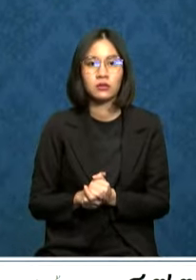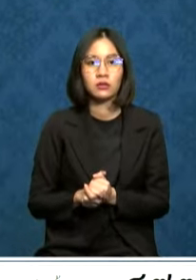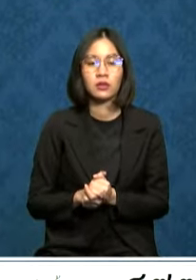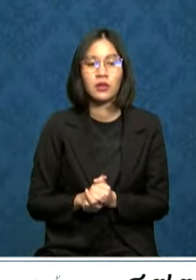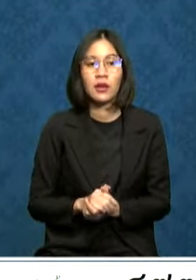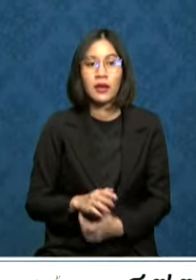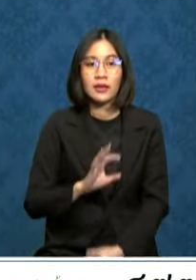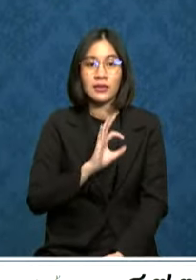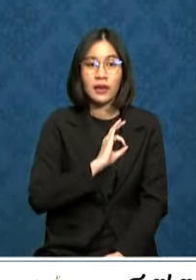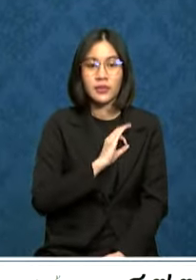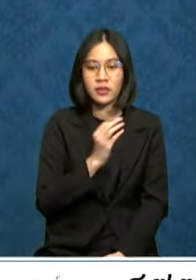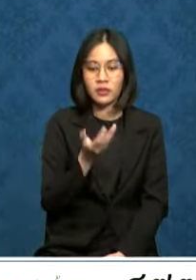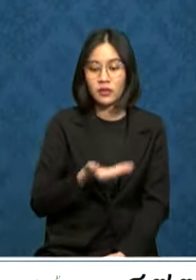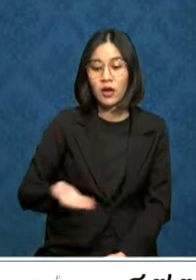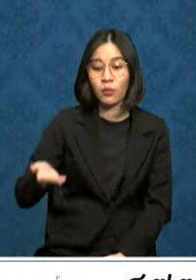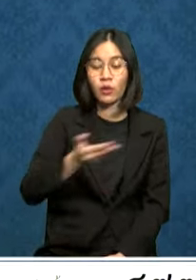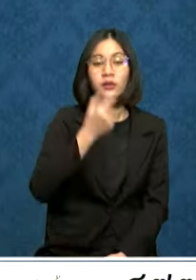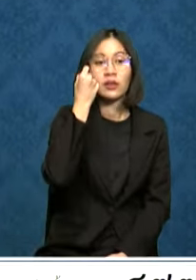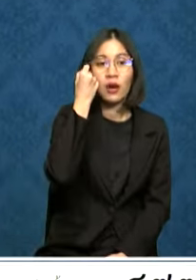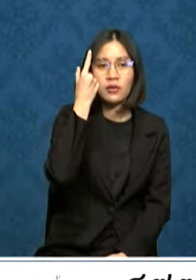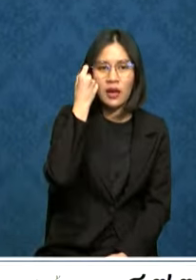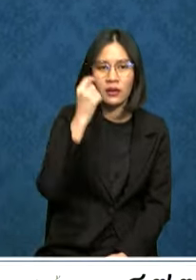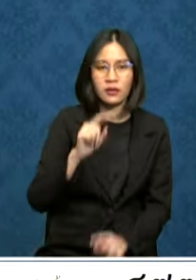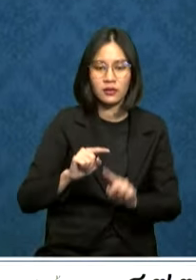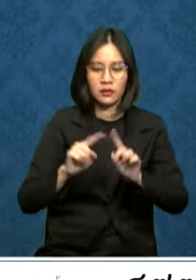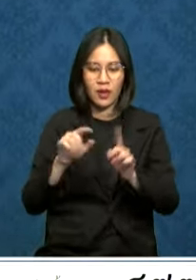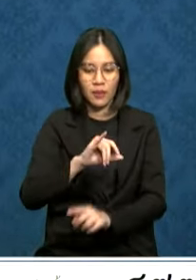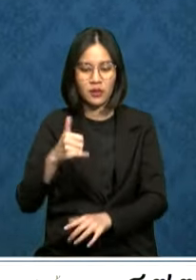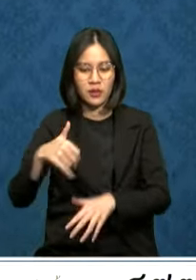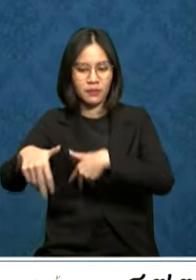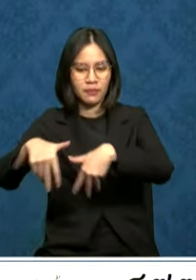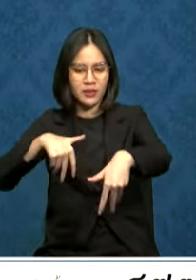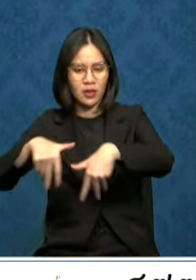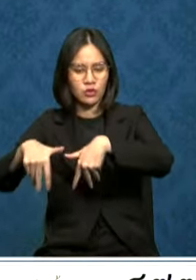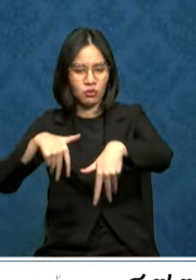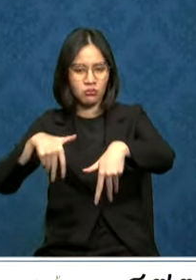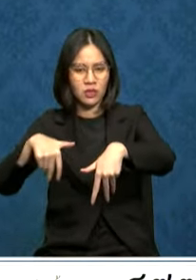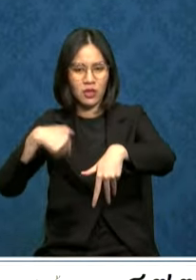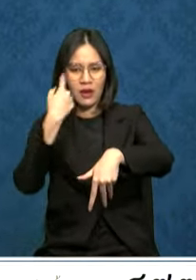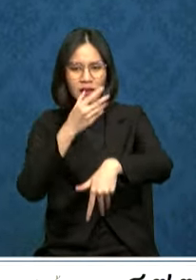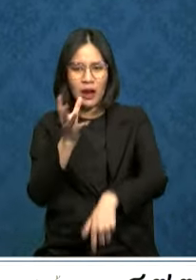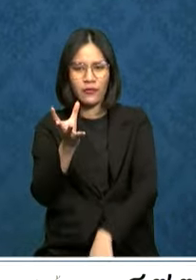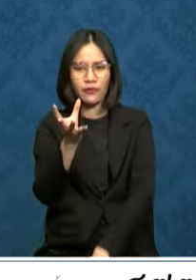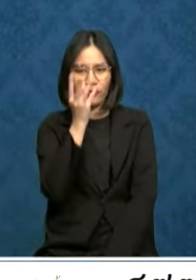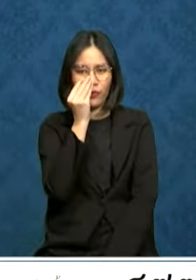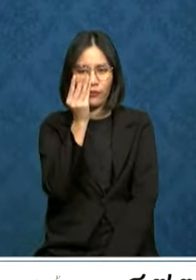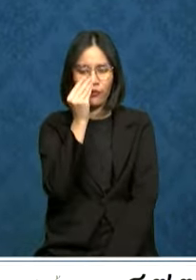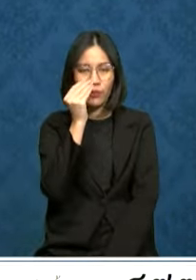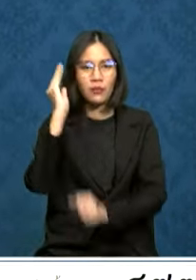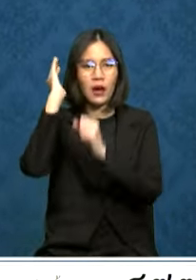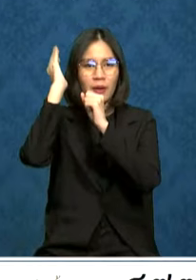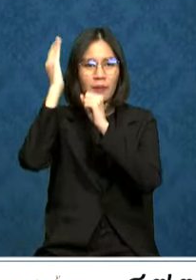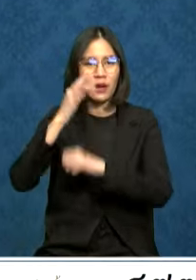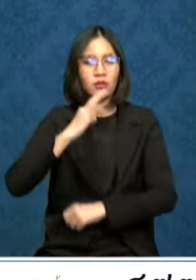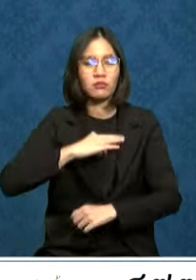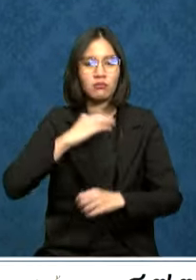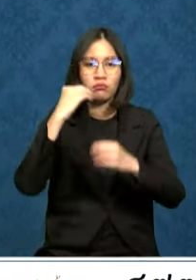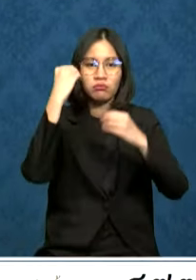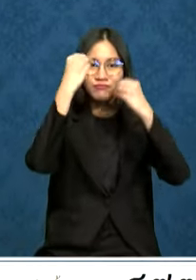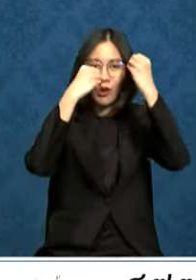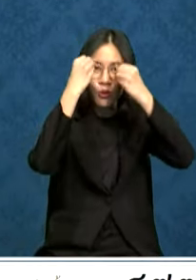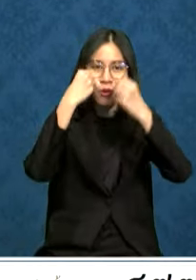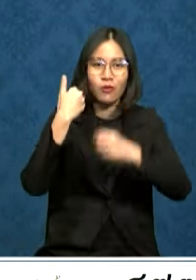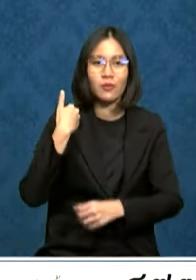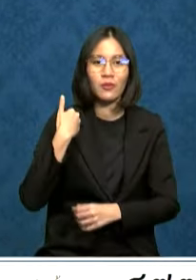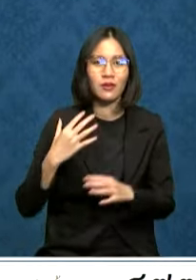าสมาชิให้องอาจะเข้าใจ แบบทีพี่น้ประชาชนที่ฟังเราอภิปายอยู่อาจจะงงว่า